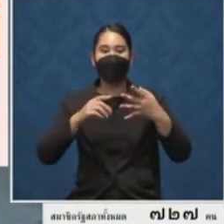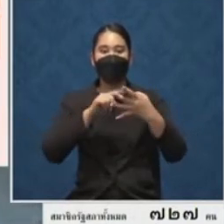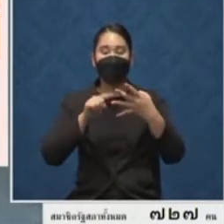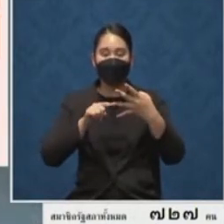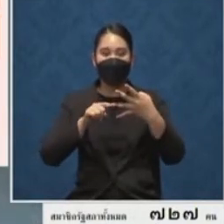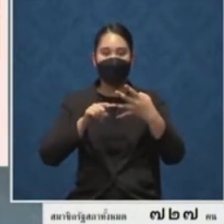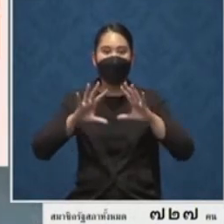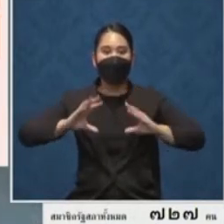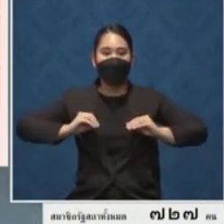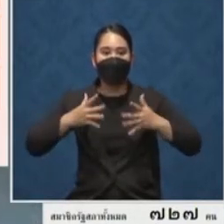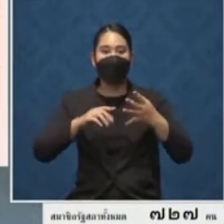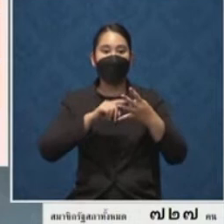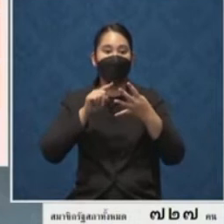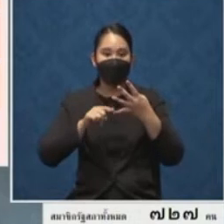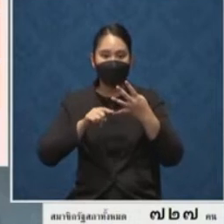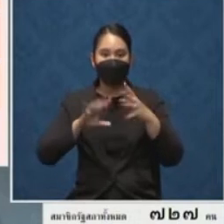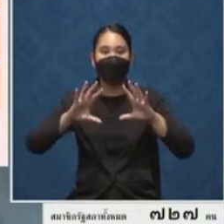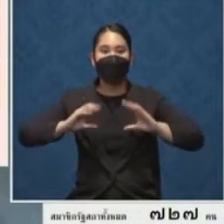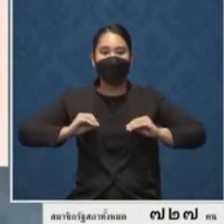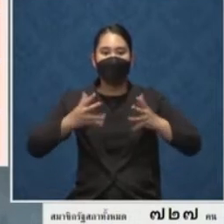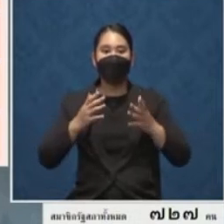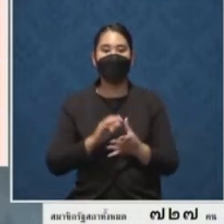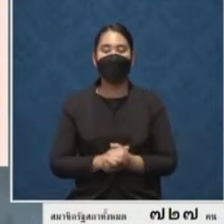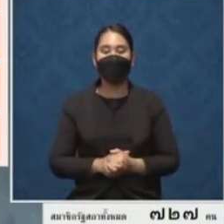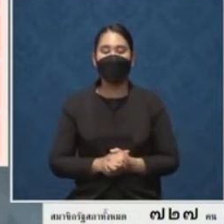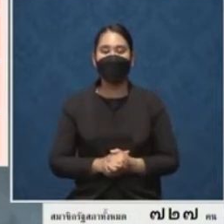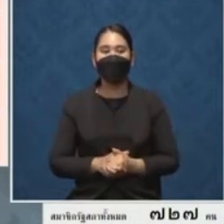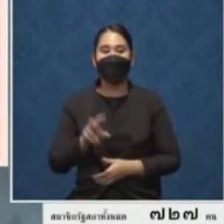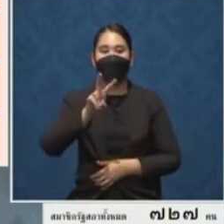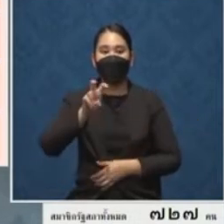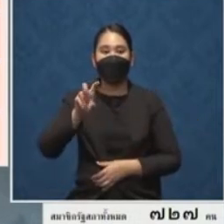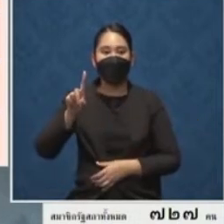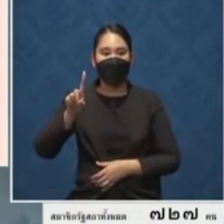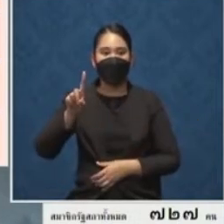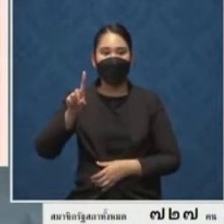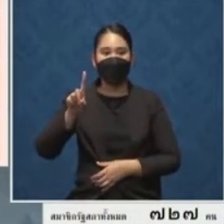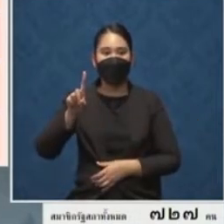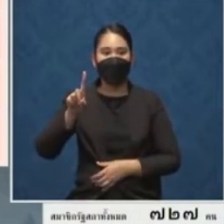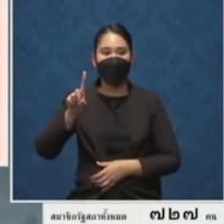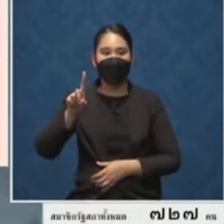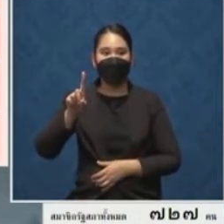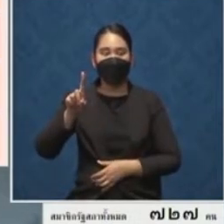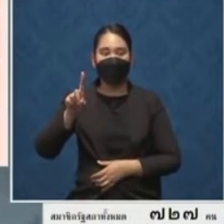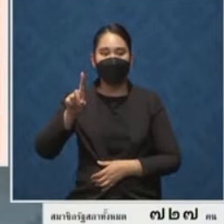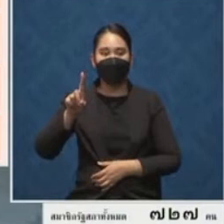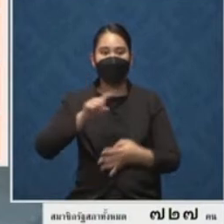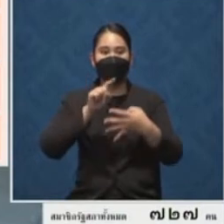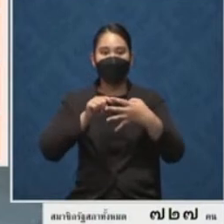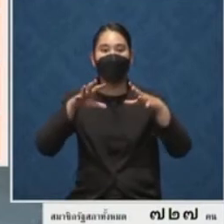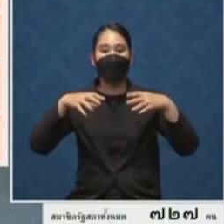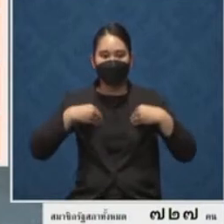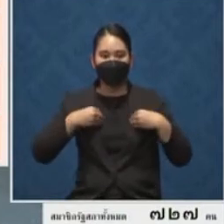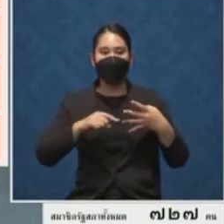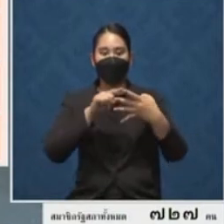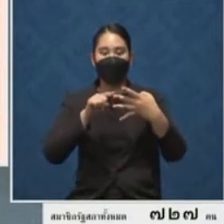การ4ไม่รับหลักการ 201นายทวีศักดิ์ทักษิณ 1รับหลักการ2รับหลัก